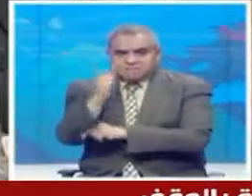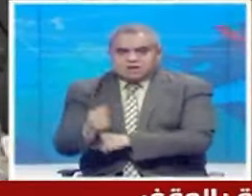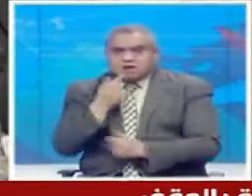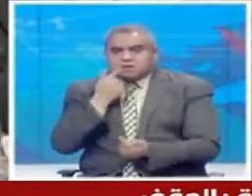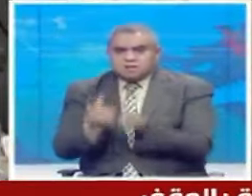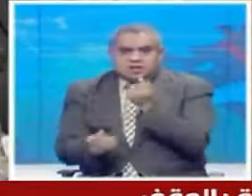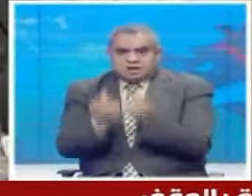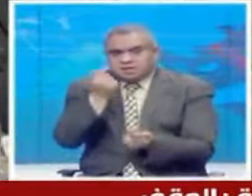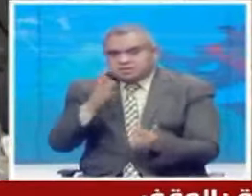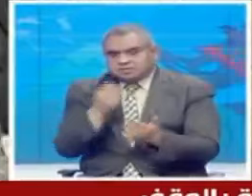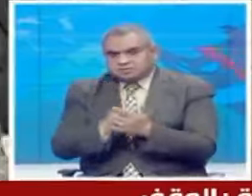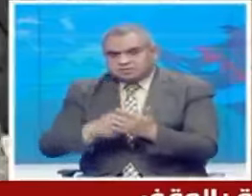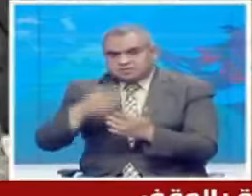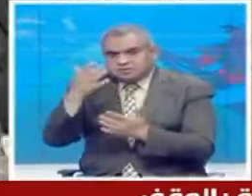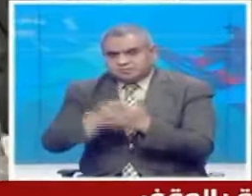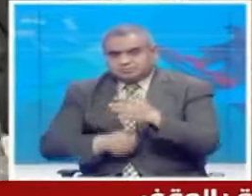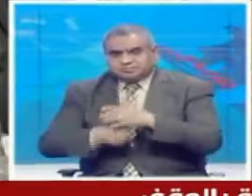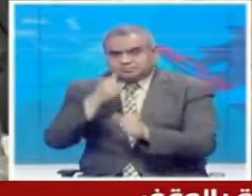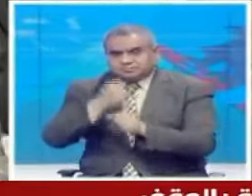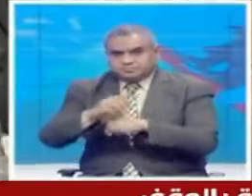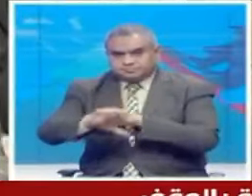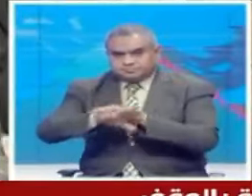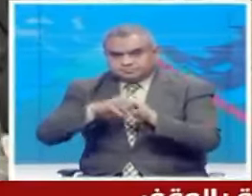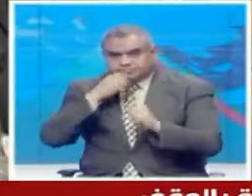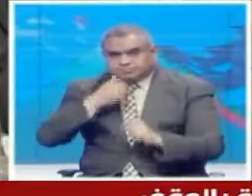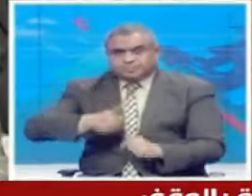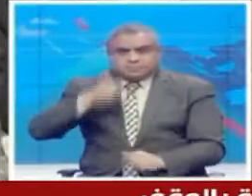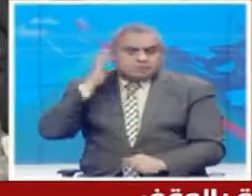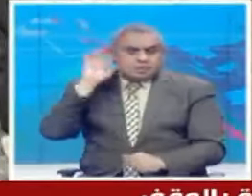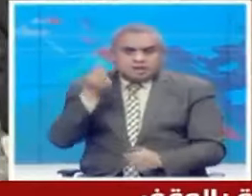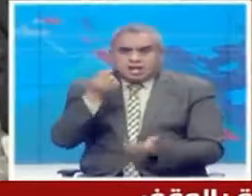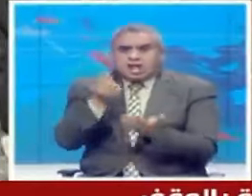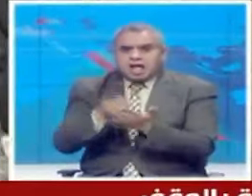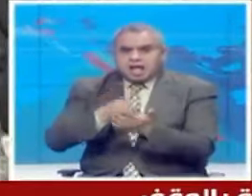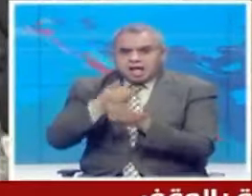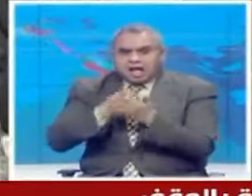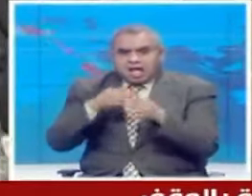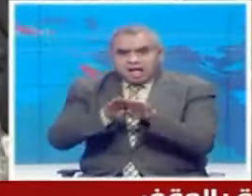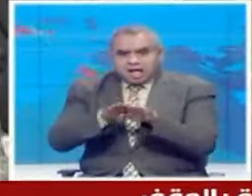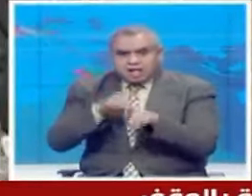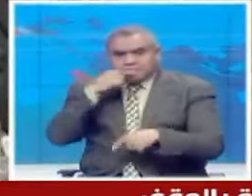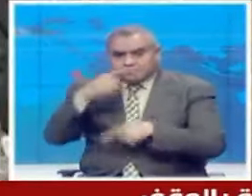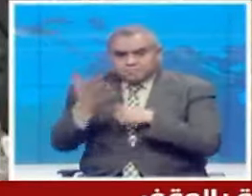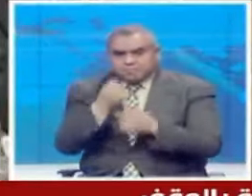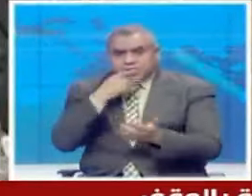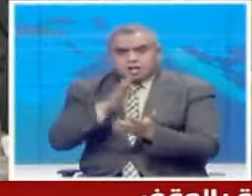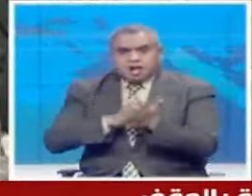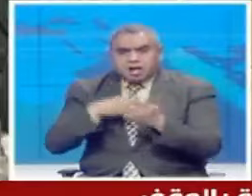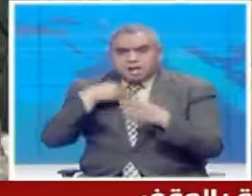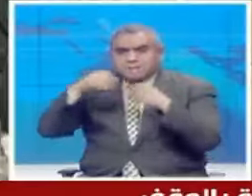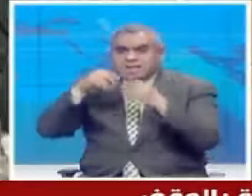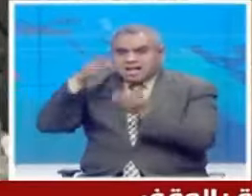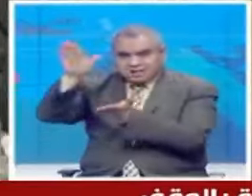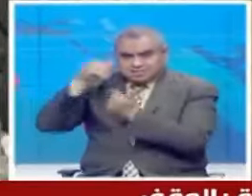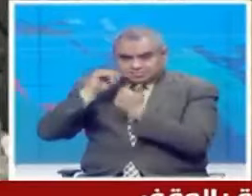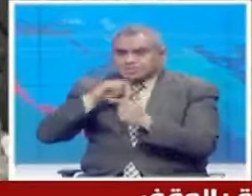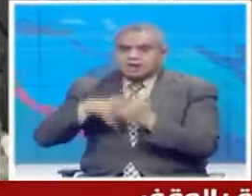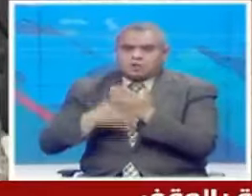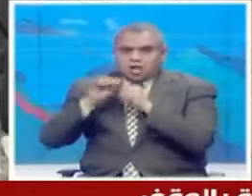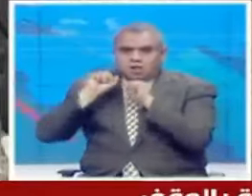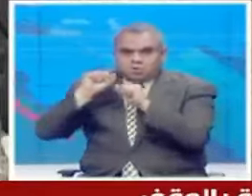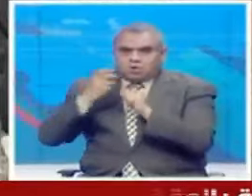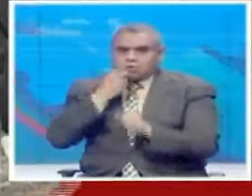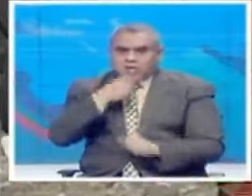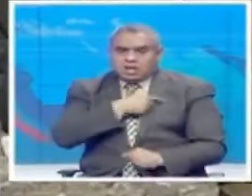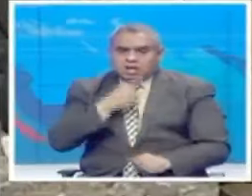بالتركيز على المحاصيل الاستراتيجية وعلى رأسها القمح، وبالتالي الحد من فاتورة الاستيراد. من الإسماعيلية،